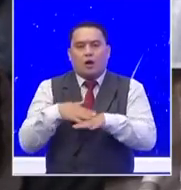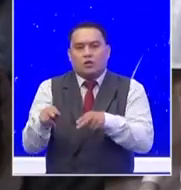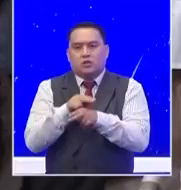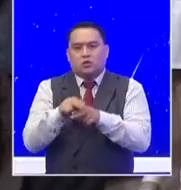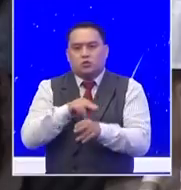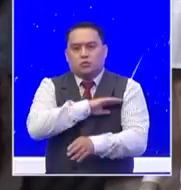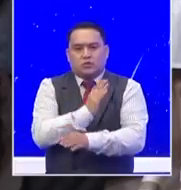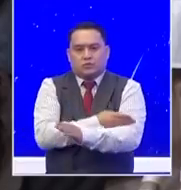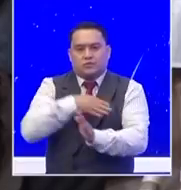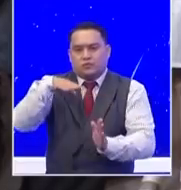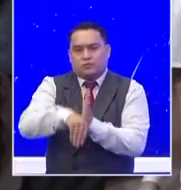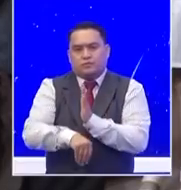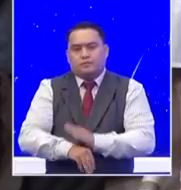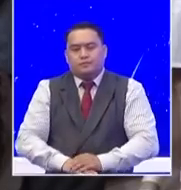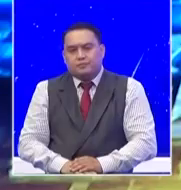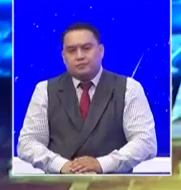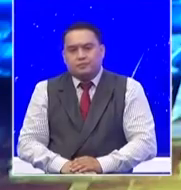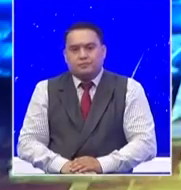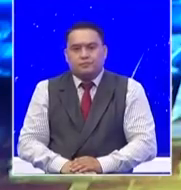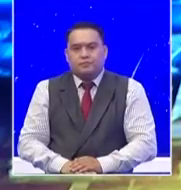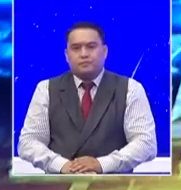емдеуге жұмылдырамыз.